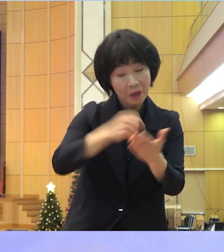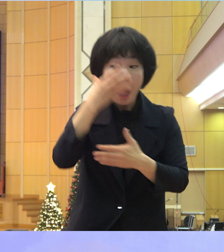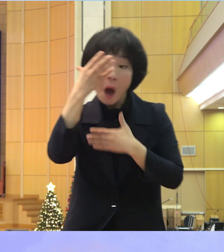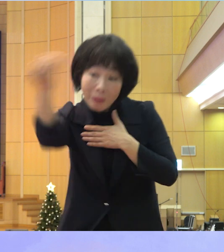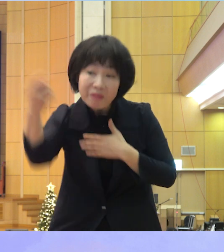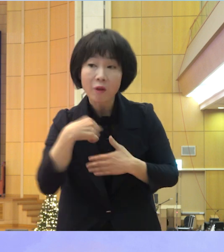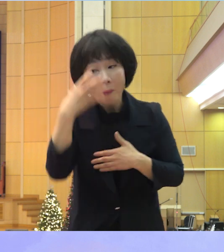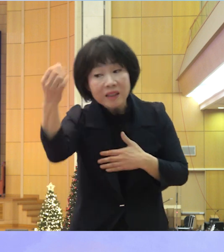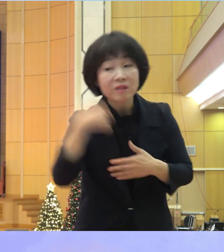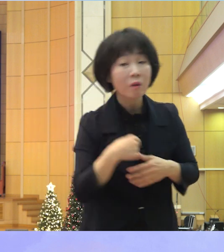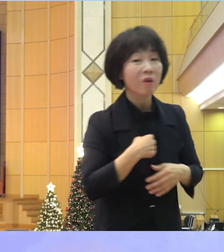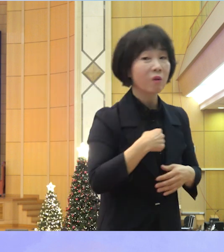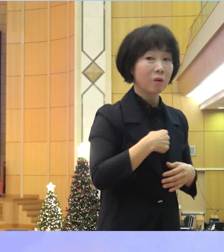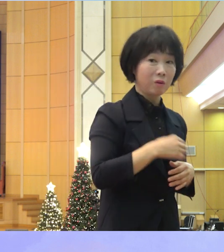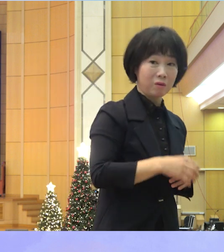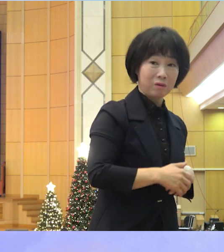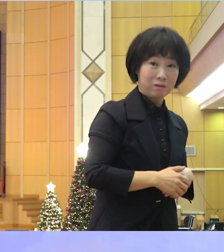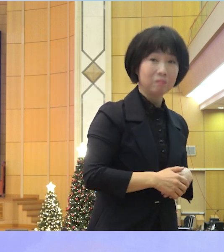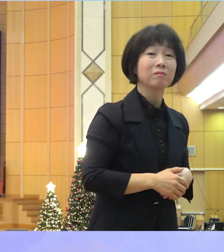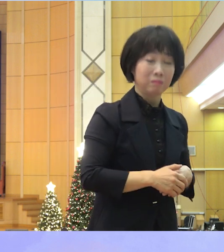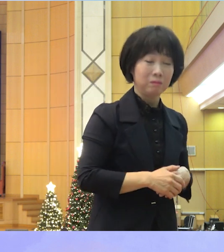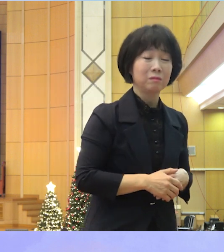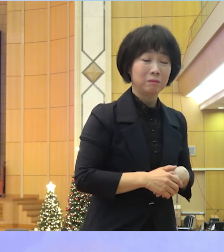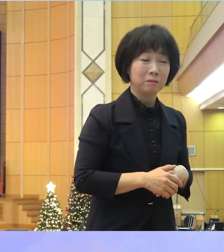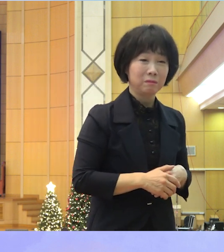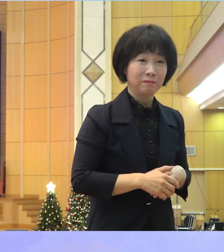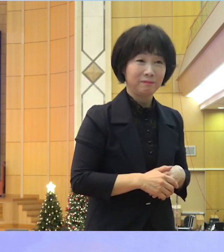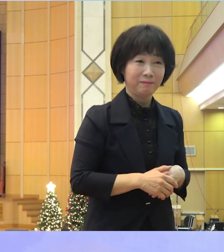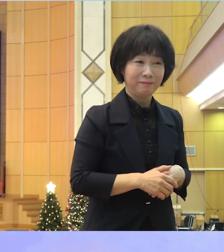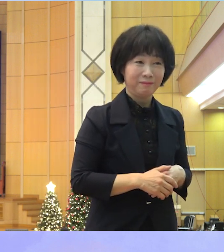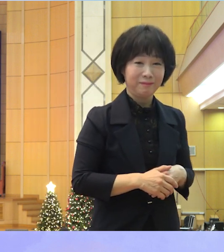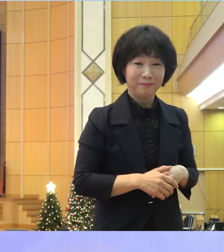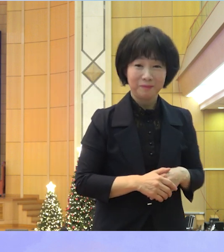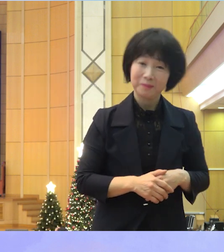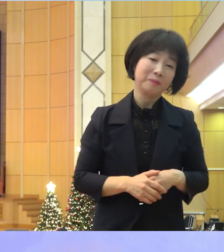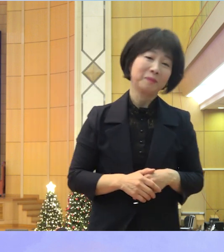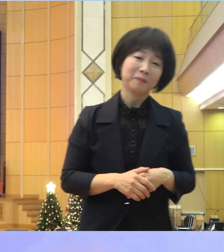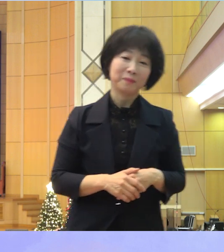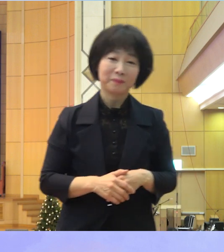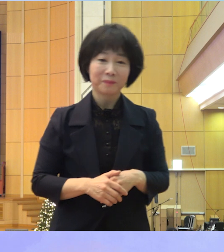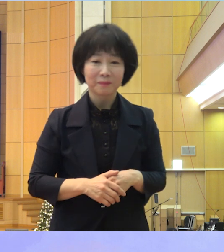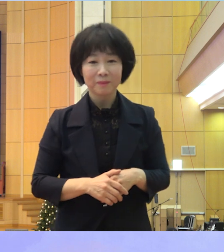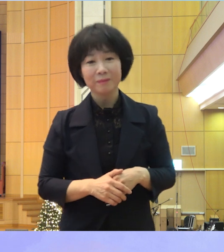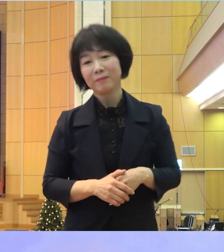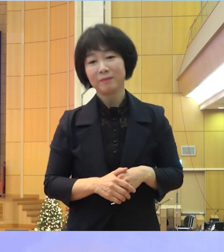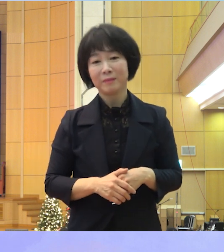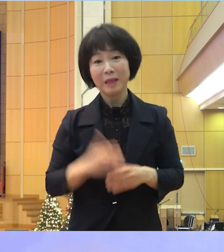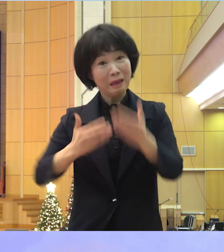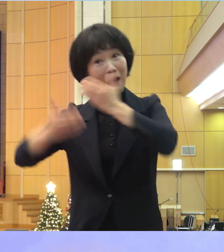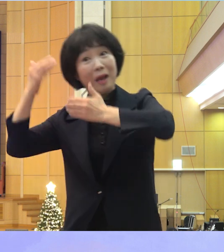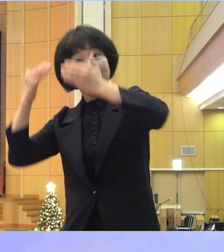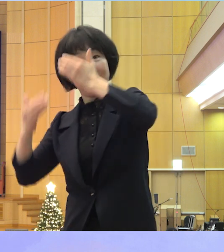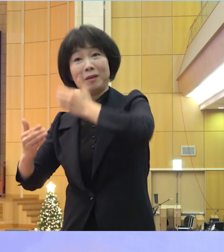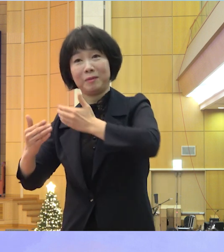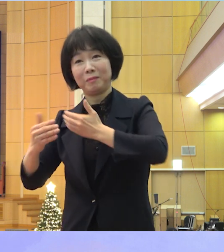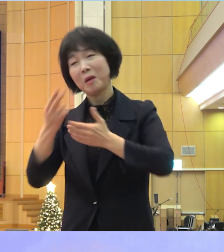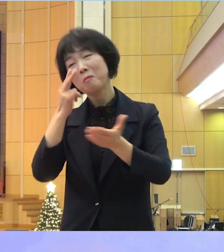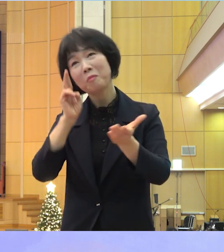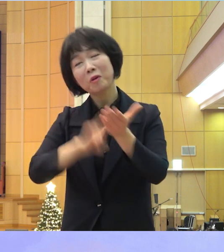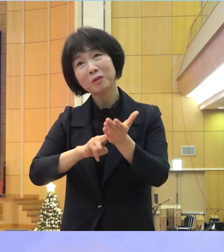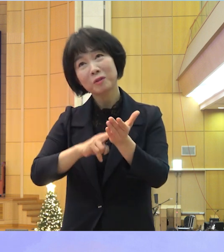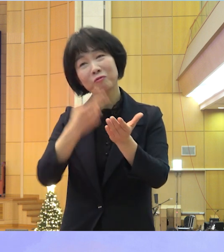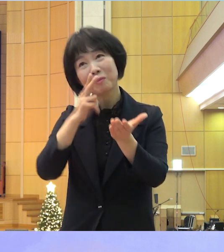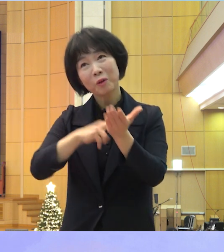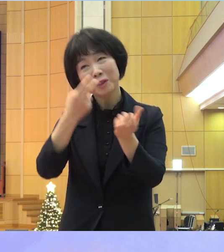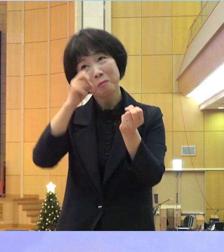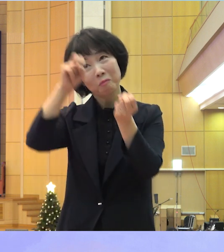쓰더라고요. 요즘에는 그렇게 쓰지는 않아요, 요즘에는. 근데 예전에 보면 다 편지를 써도 인생론으로 시작을